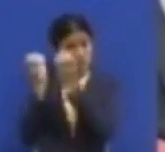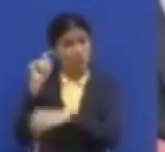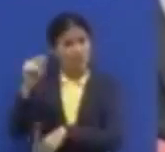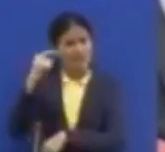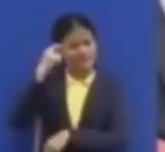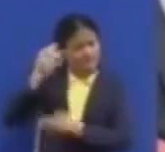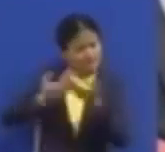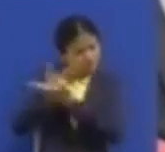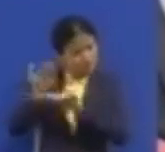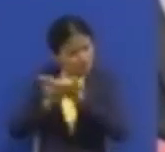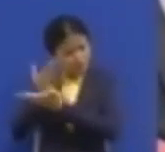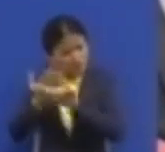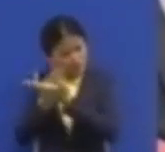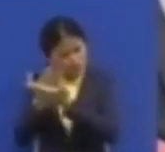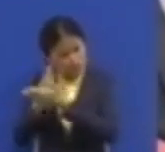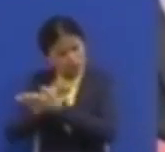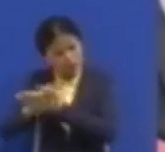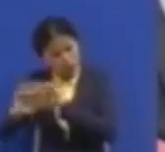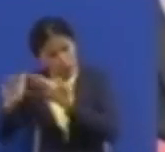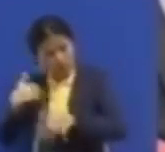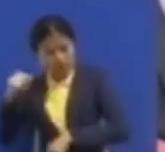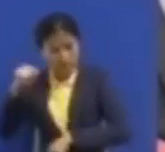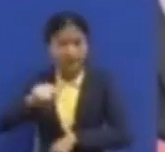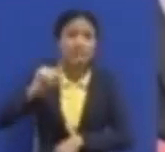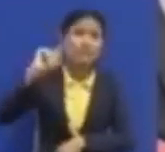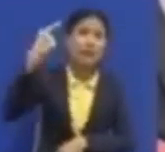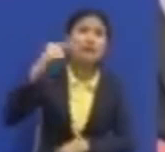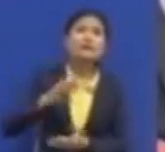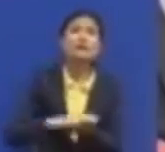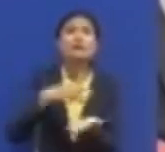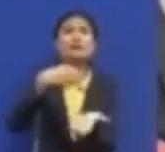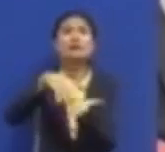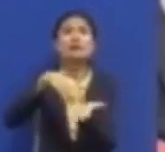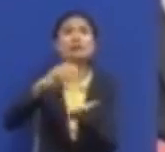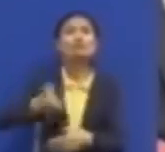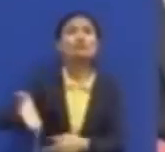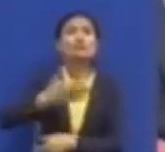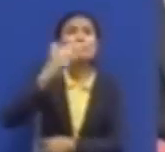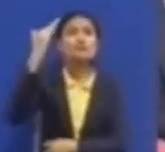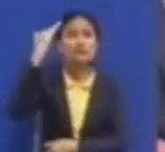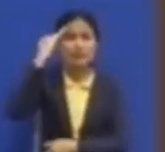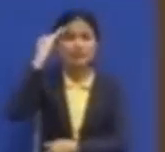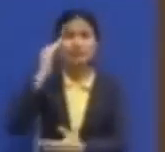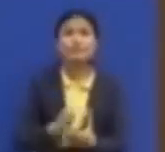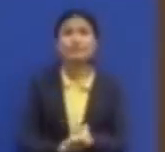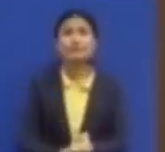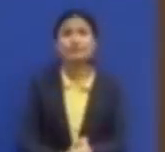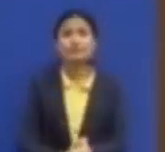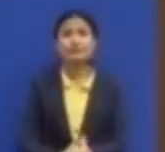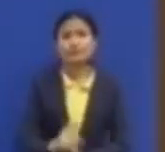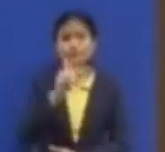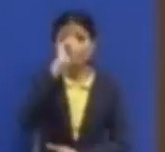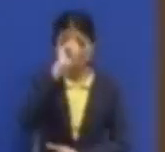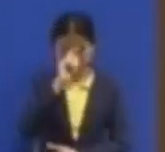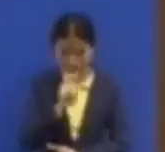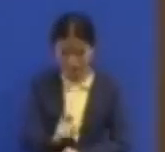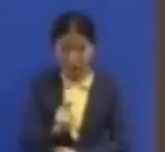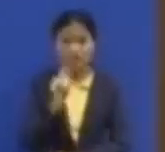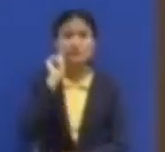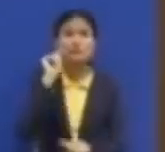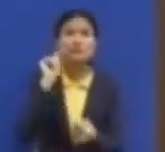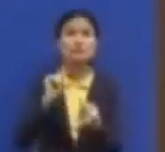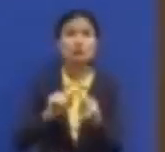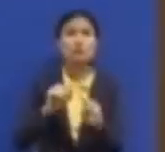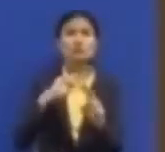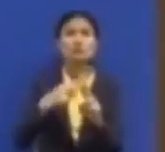คำสั่งจึงเรียนมาเพื่อทราบขอแสดงความนับถือนายนุลักษ์มาประณีต